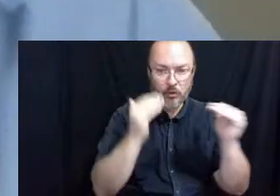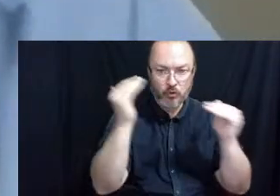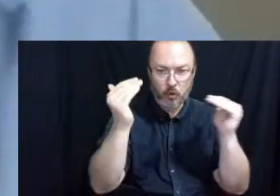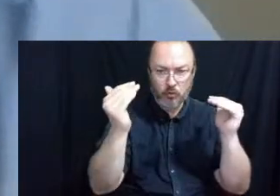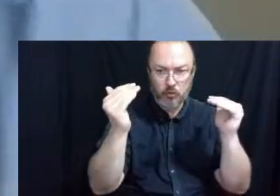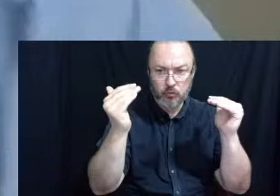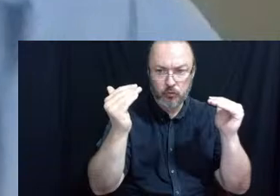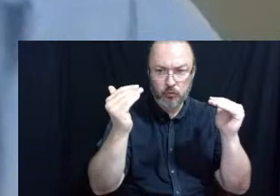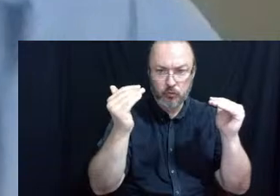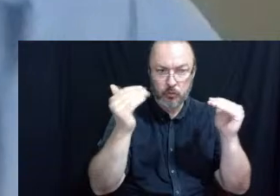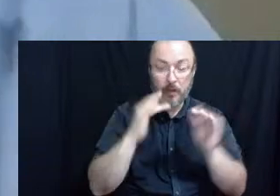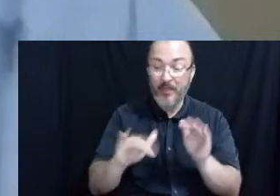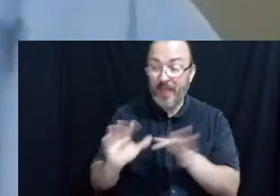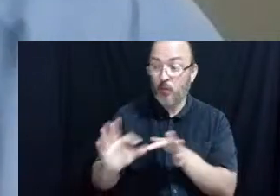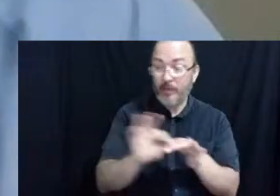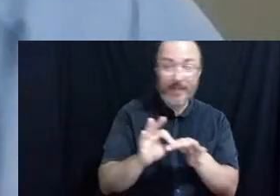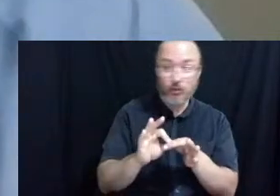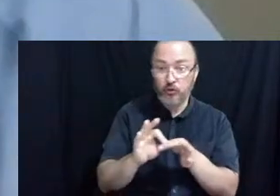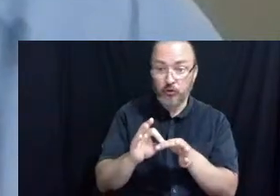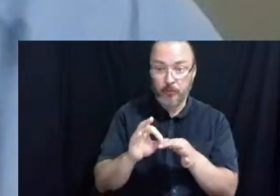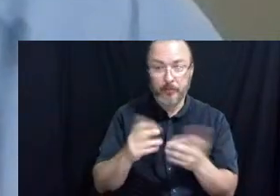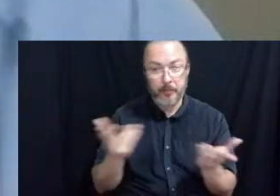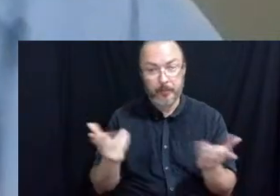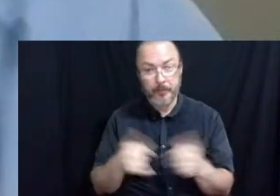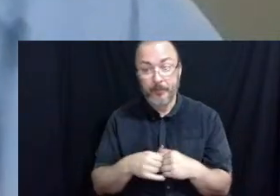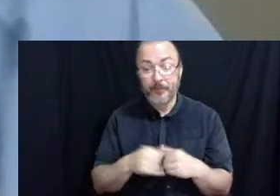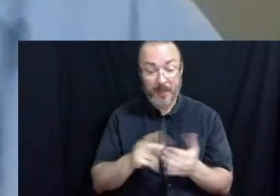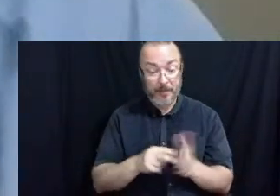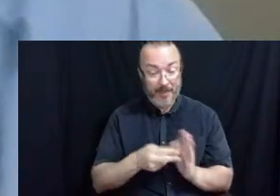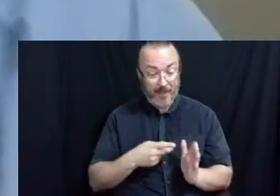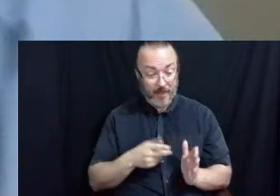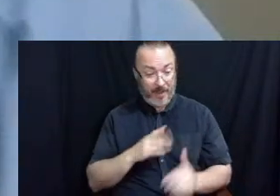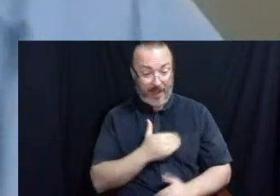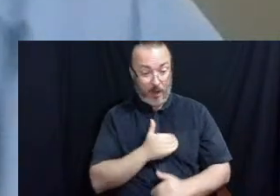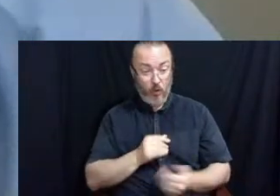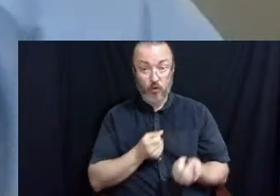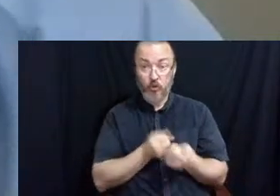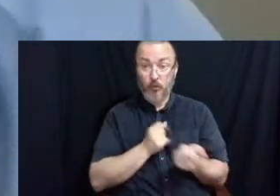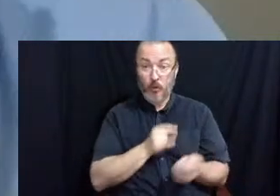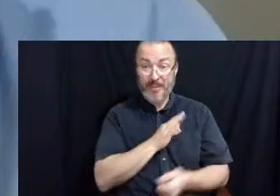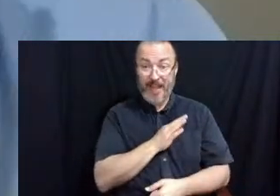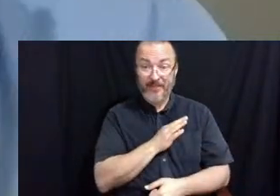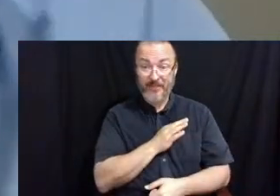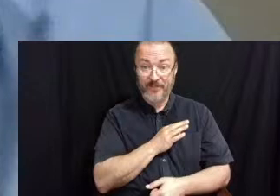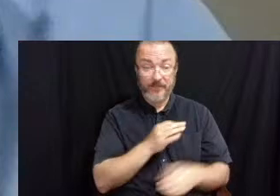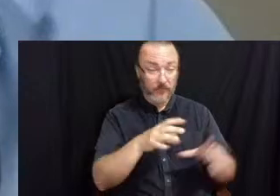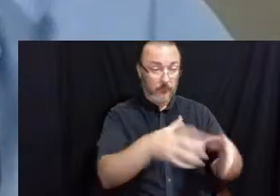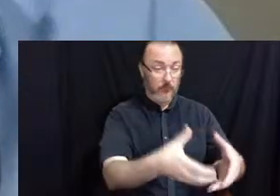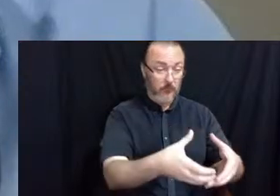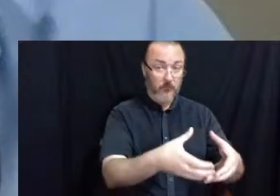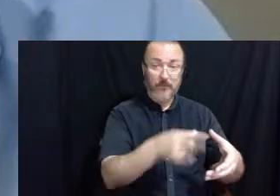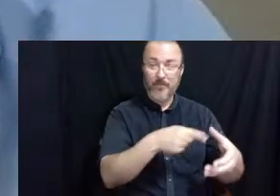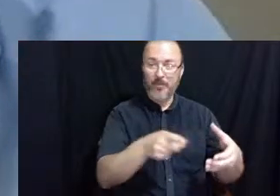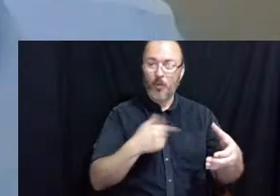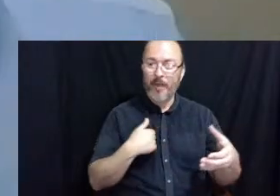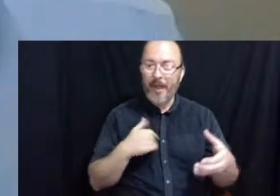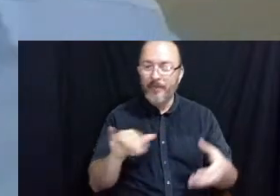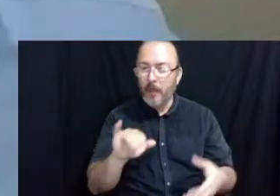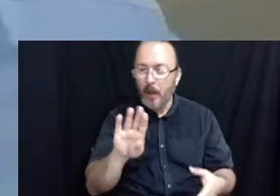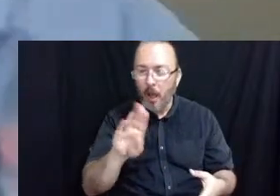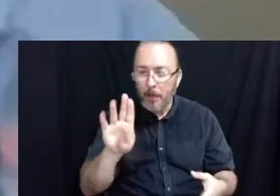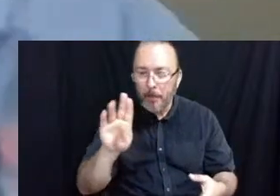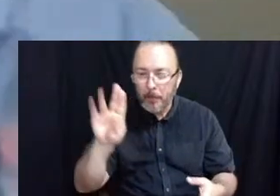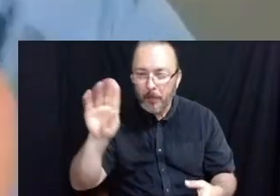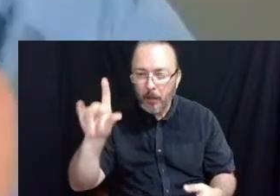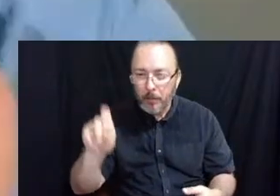dépendent des liens avec des relations avec les adultes. Donc, nous avons un personnel appui. En Nouvelle-Zélande, nous avons un concept qui